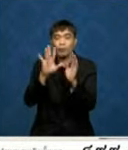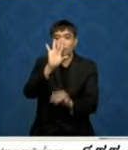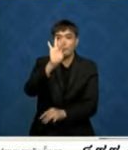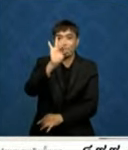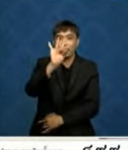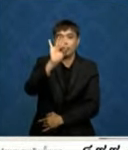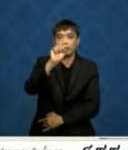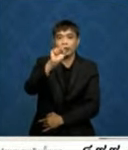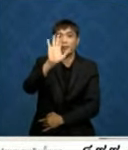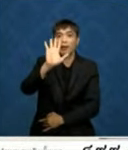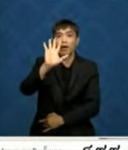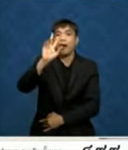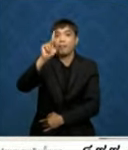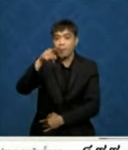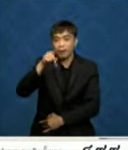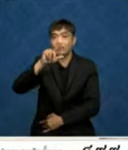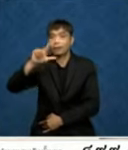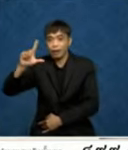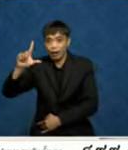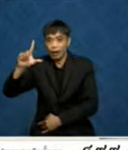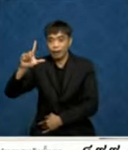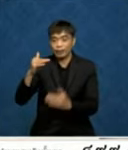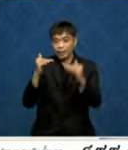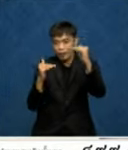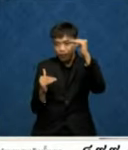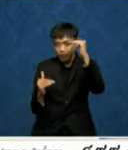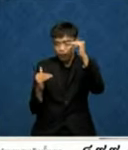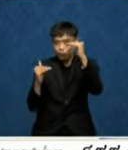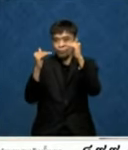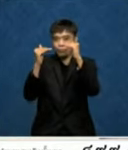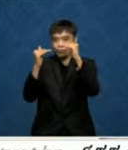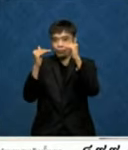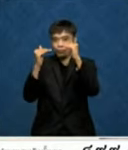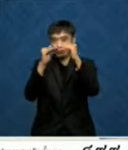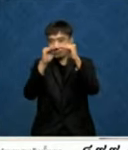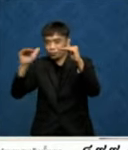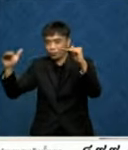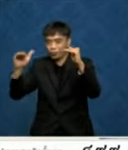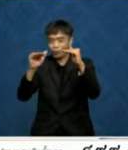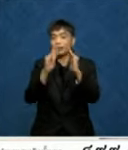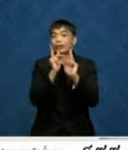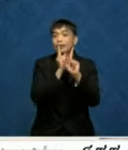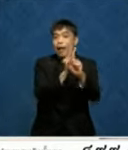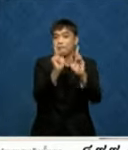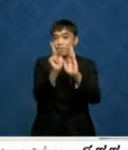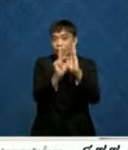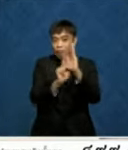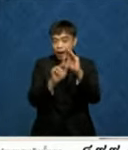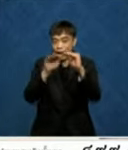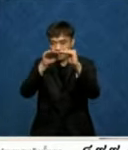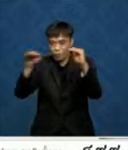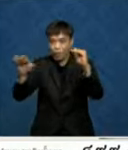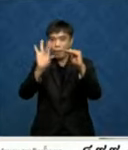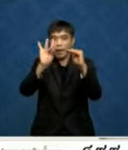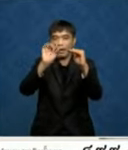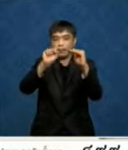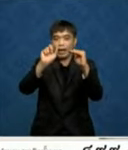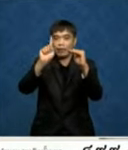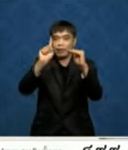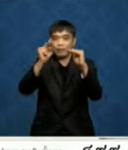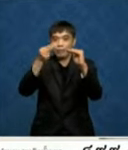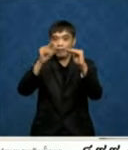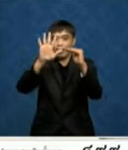850,000 ล้านบาทในขณะที่เพดานที่จะขาดดุลได้โดยไม่ผิดกฎหมายนั้นอยู่ที่